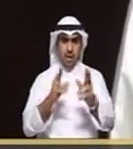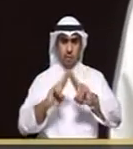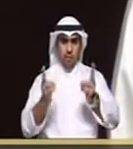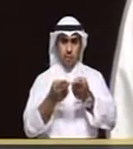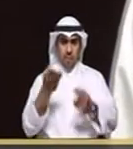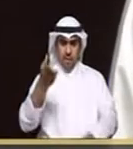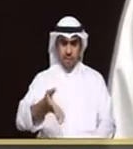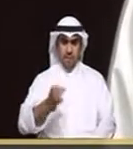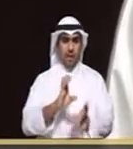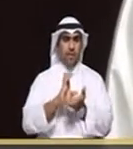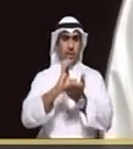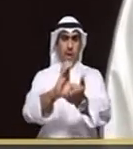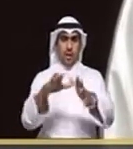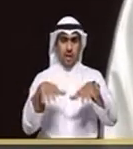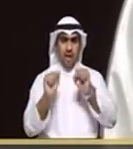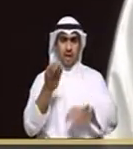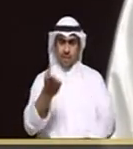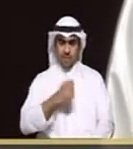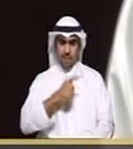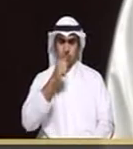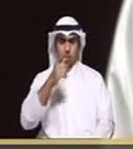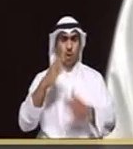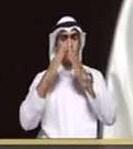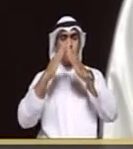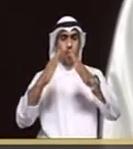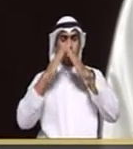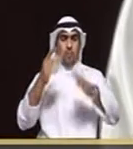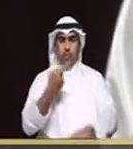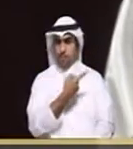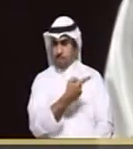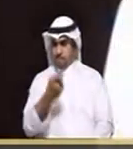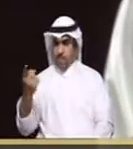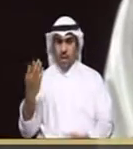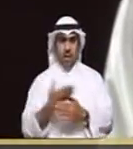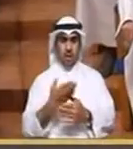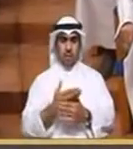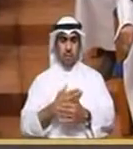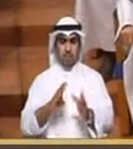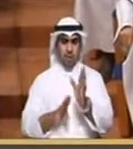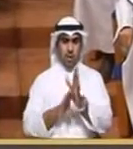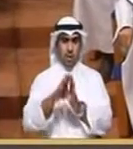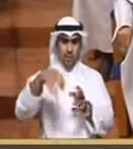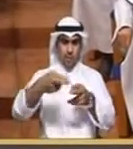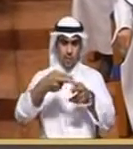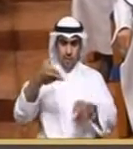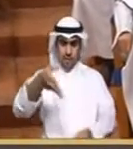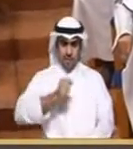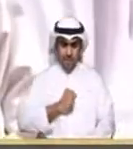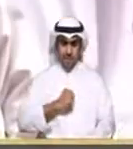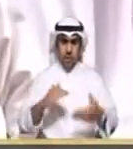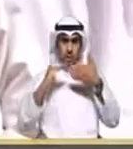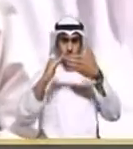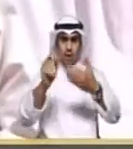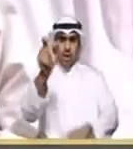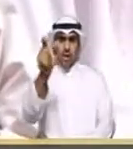بختام هذه الجائزة فيه، أقول هنيئاً لنا بعصر الإنجازات الكبيرة. خدمة العملاء تعتبر من